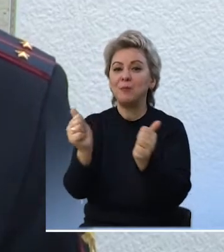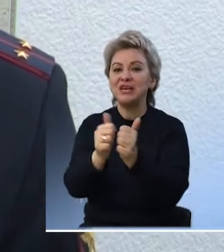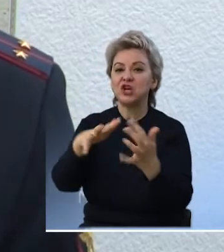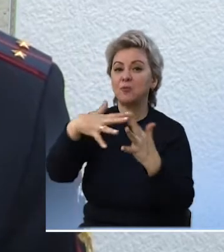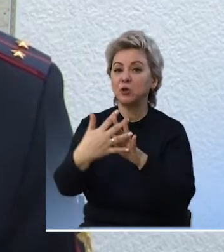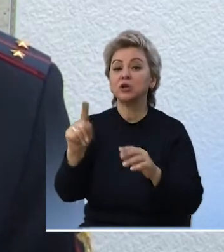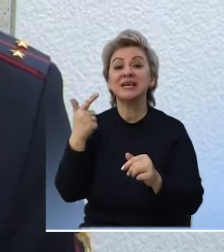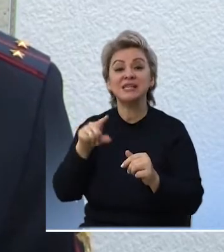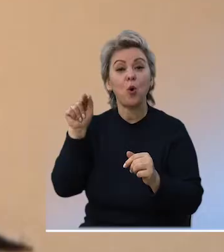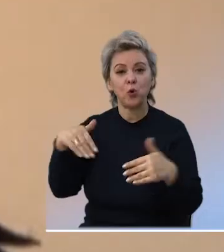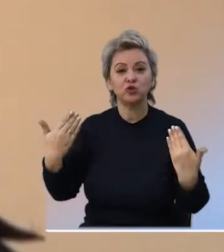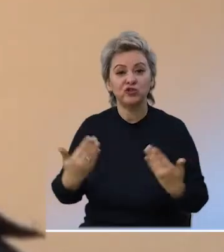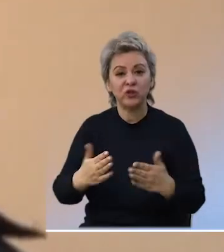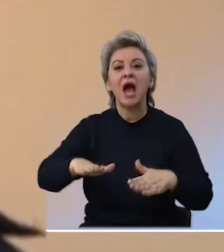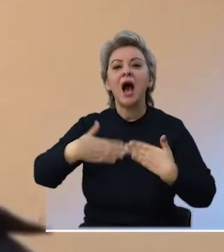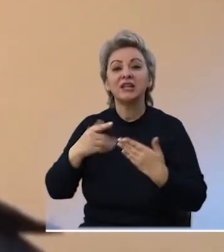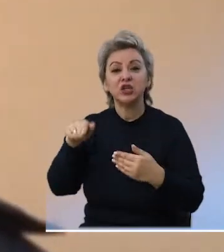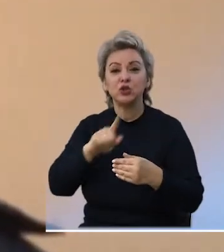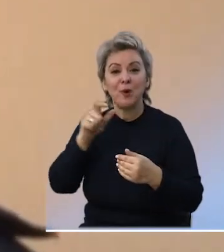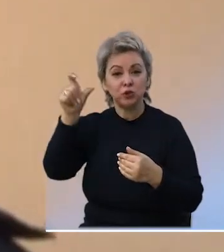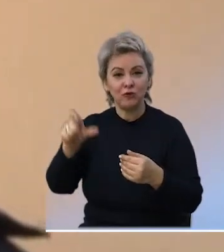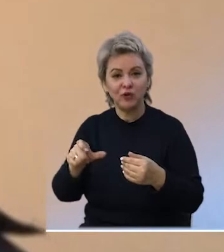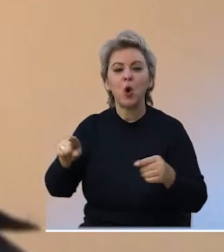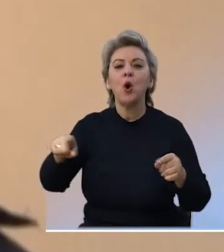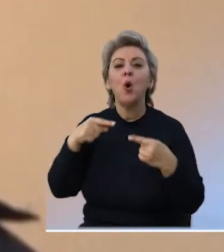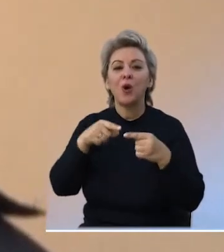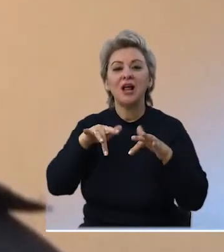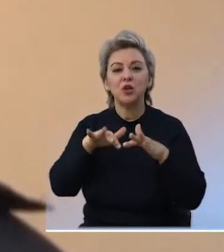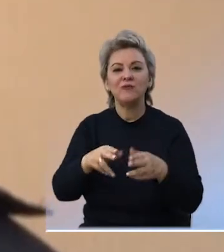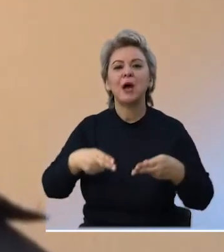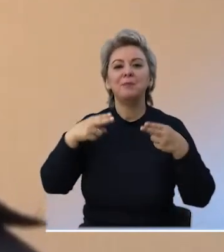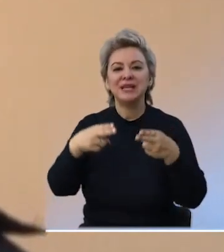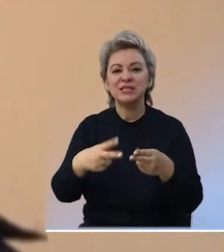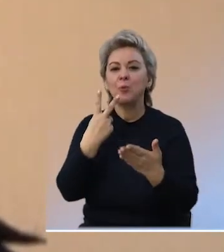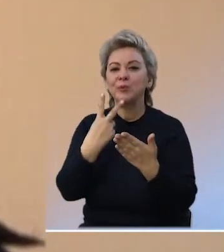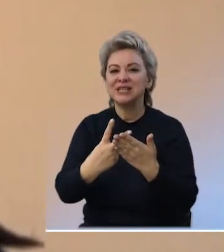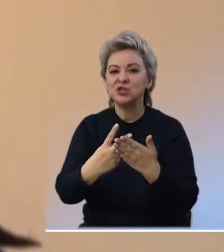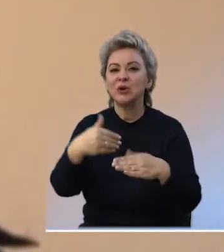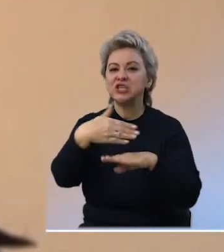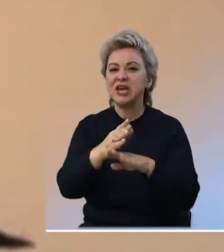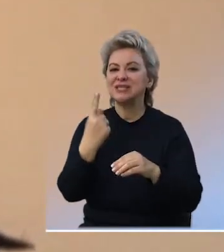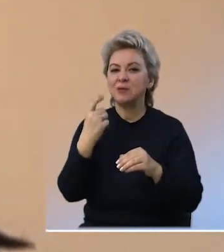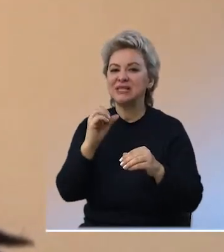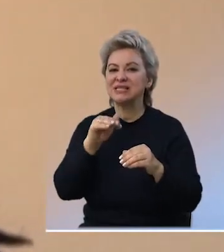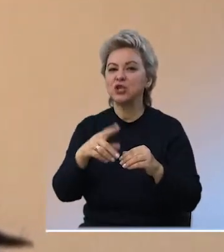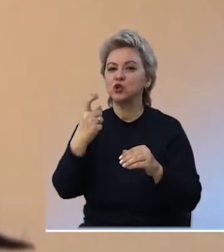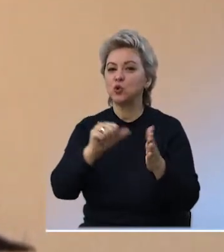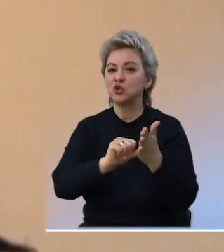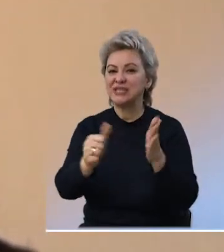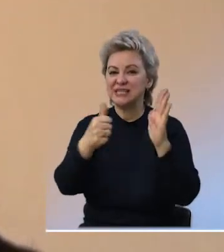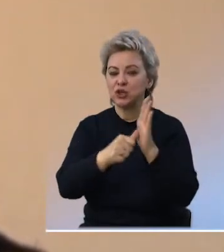ближайший поселок, где он проживает. В отношении фигуранта возбуждено уголовное дело по признакам преступления, предусмотренного частью 1